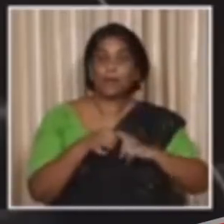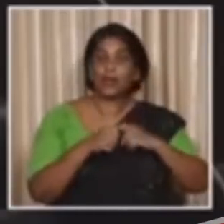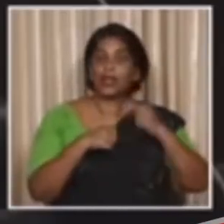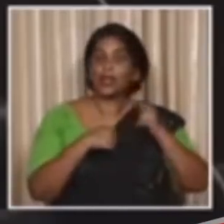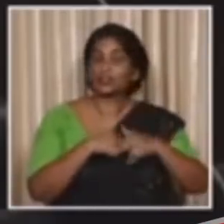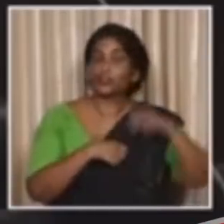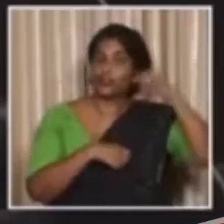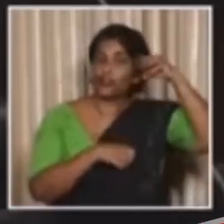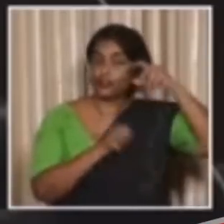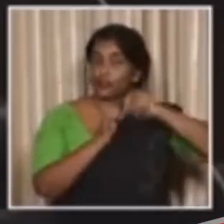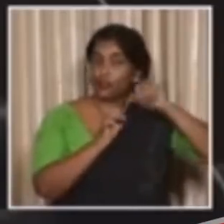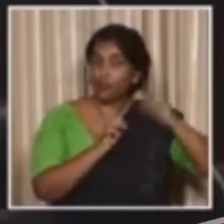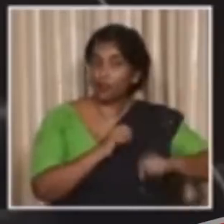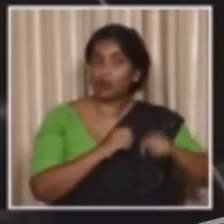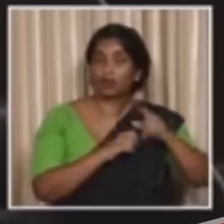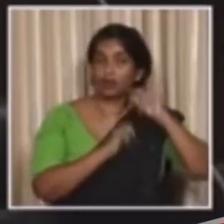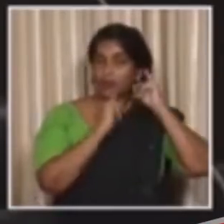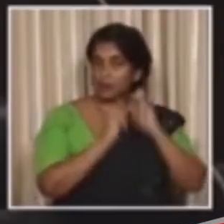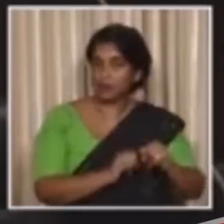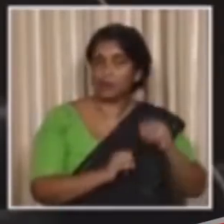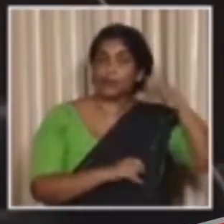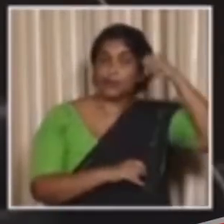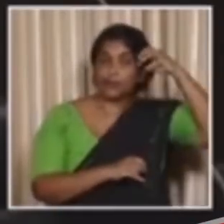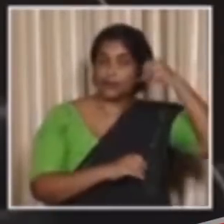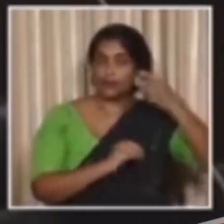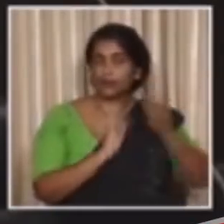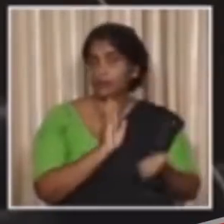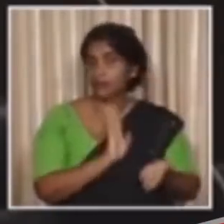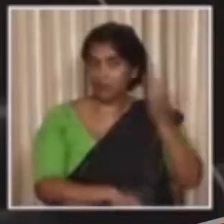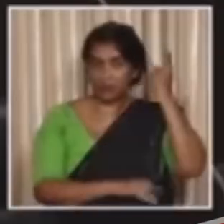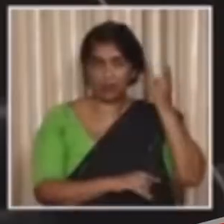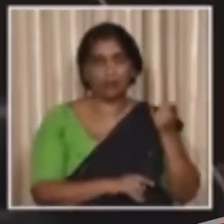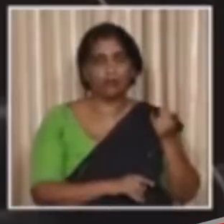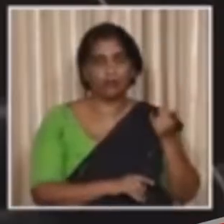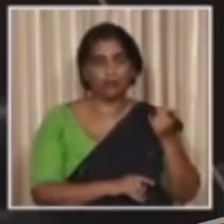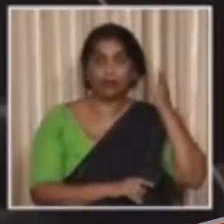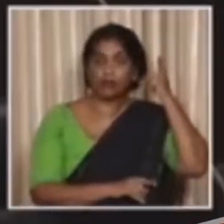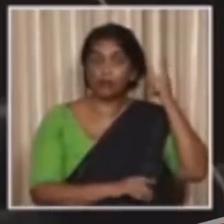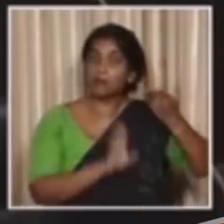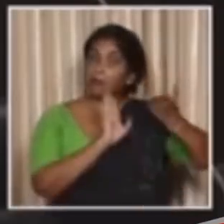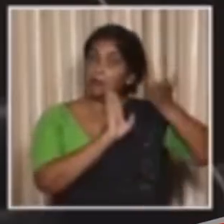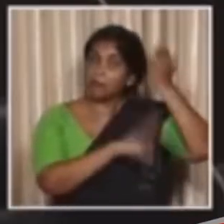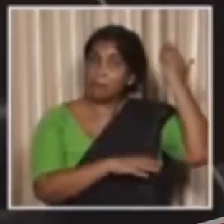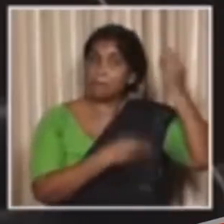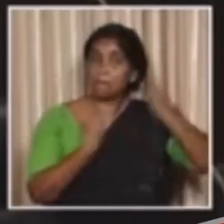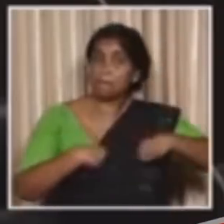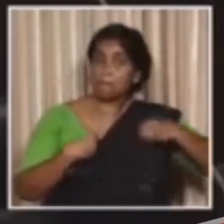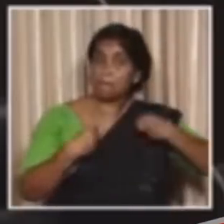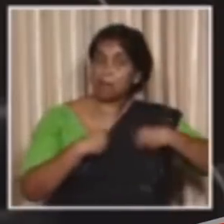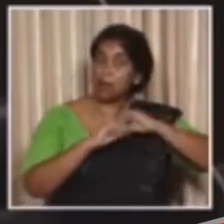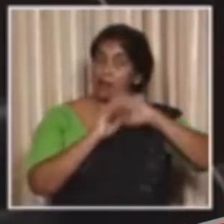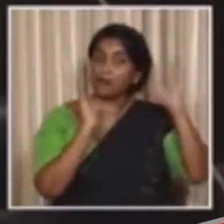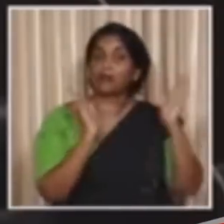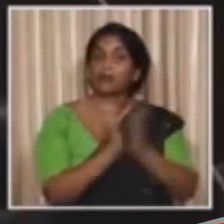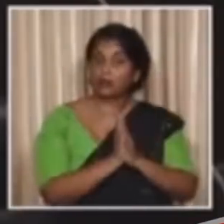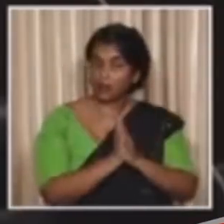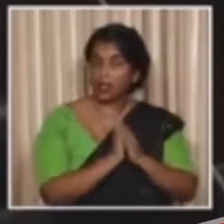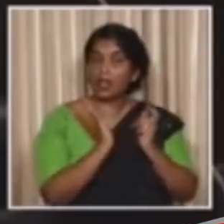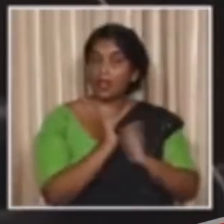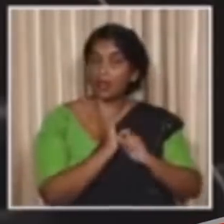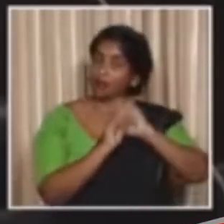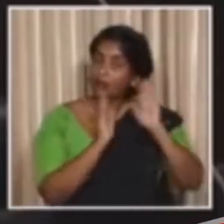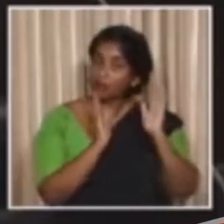මේ කියන ප්‍රශ්නට හේතුව විදුලි බල මණ්ඩලය හදනවා අසාධාරණ විදුලි මිල ඉහළයක් ඒගොල්ලෝගේ පරණ ණය මේ